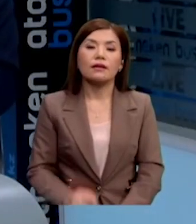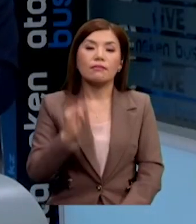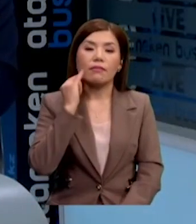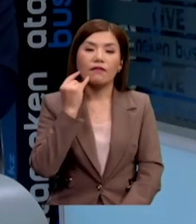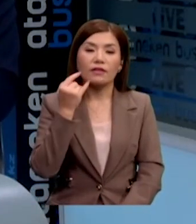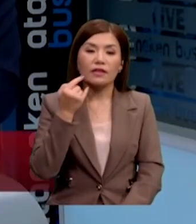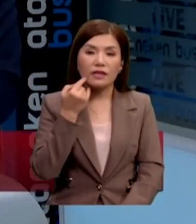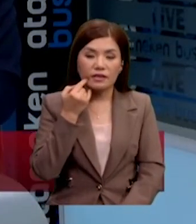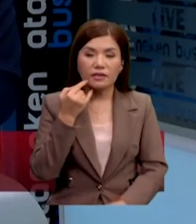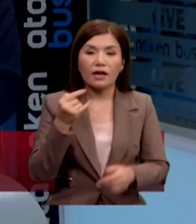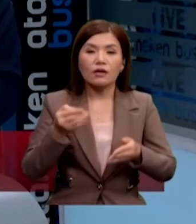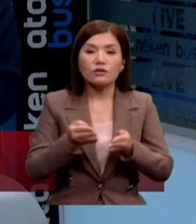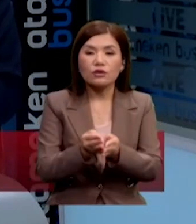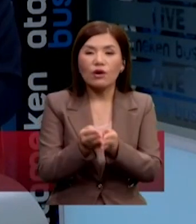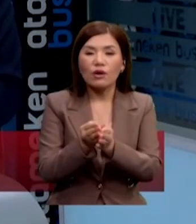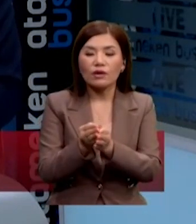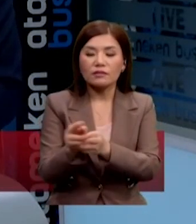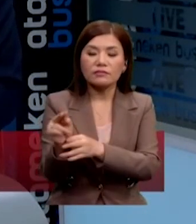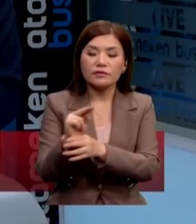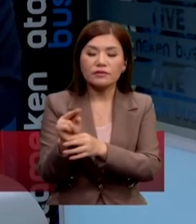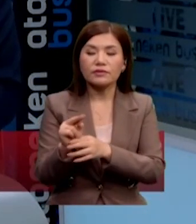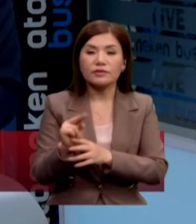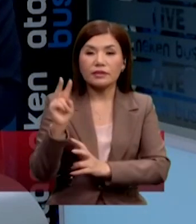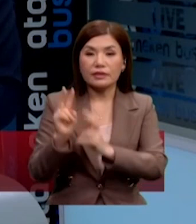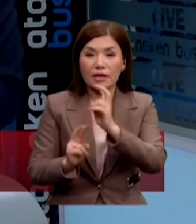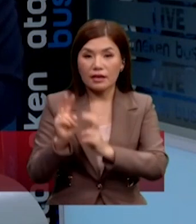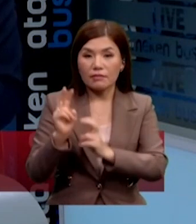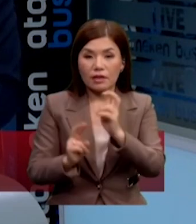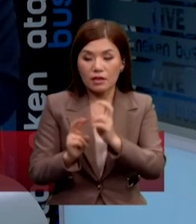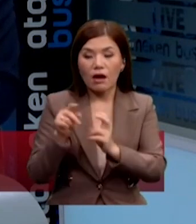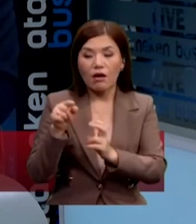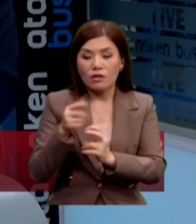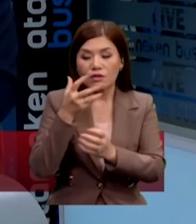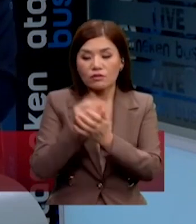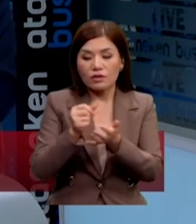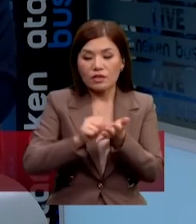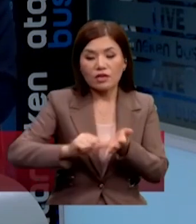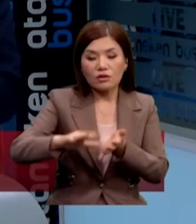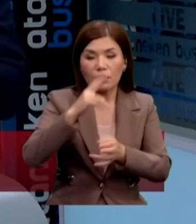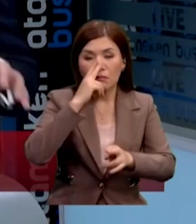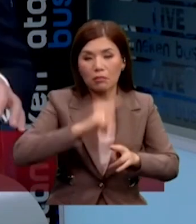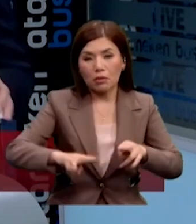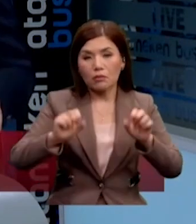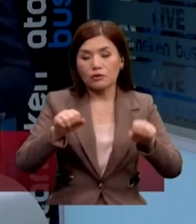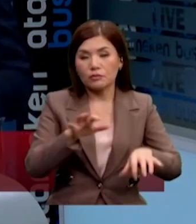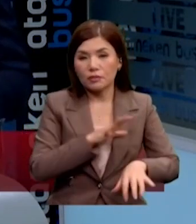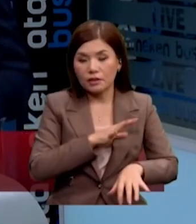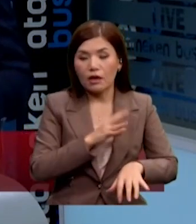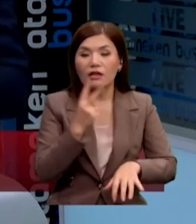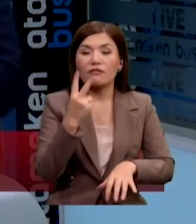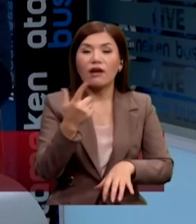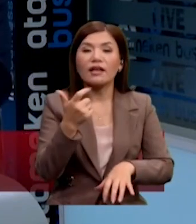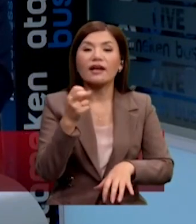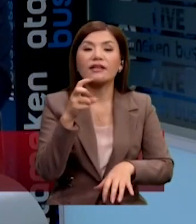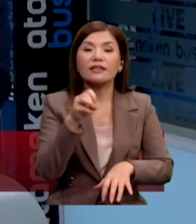Павлодарское судоремонтное предприятие, которому больше века, может лишиться своей территории. Местные власти рассматривают вариант изъятия 2 гектаров земли